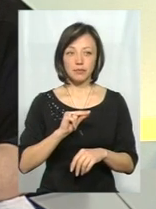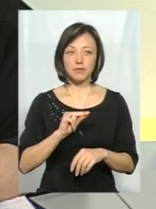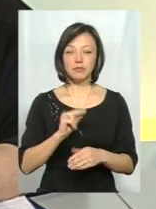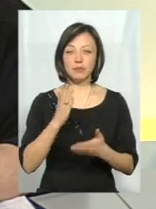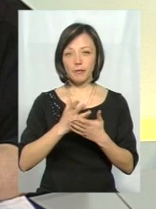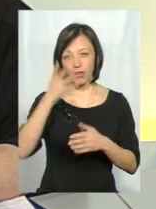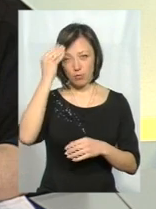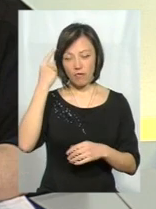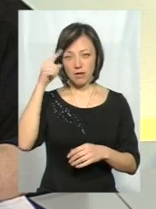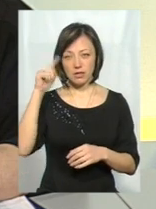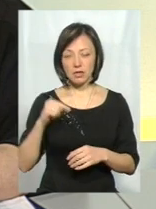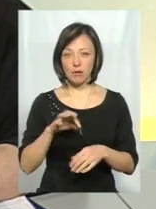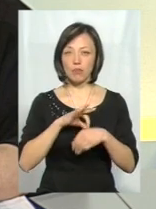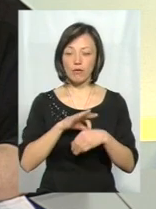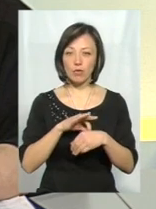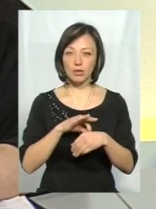певних знань. От,